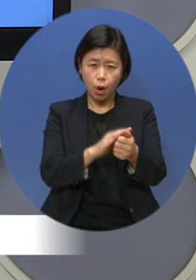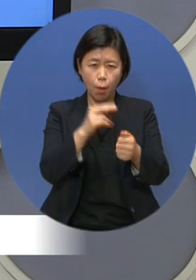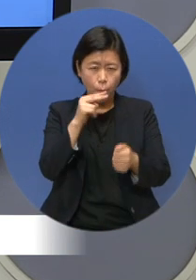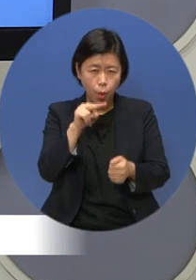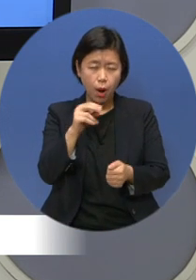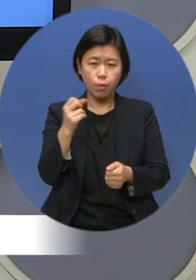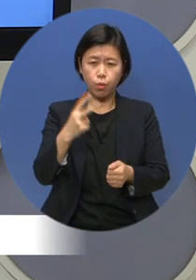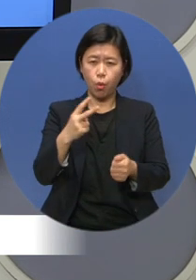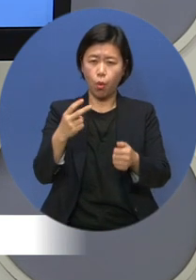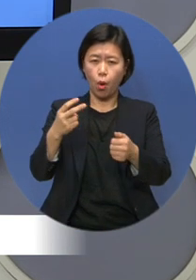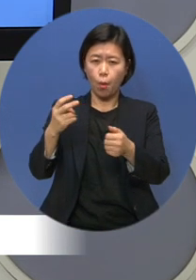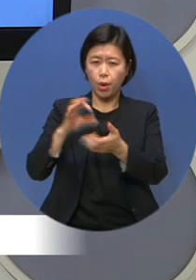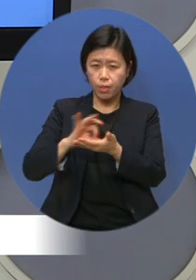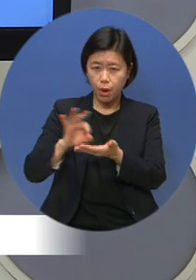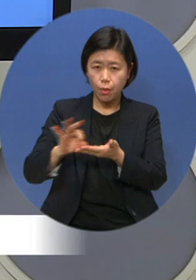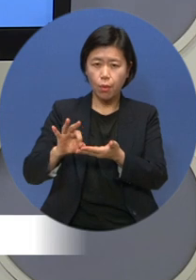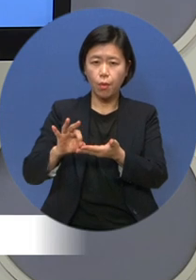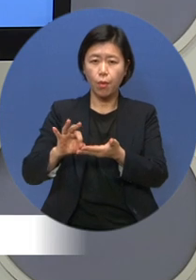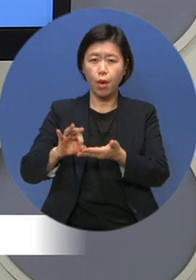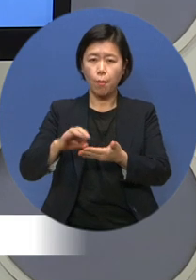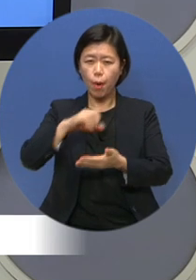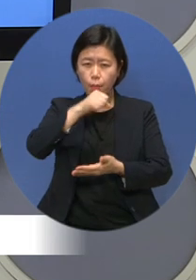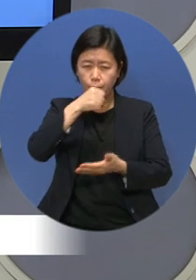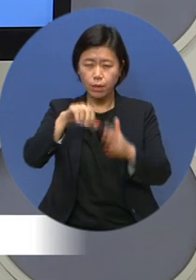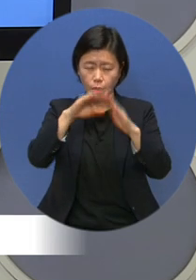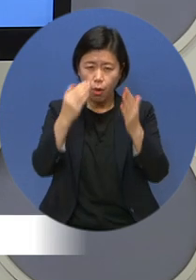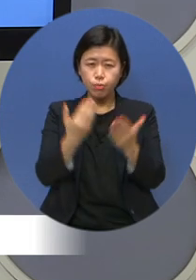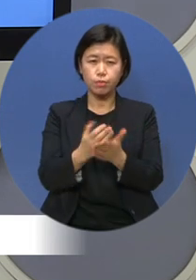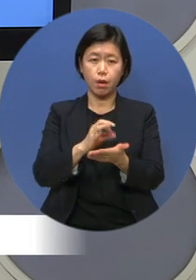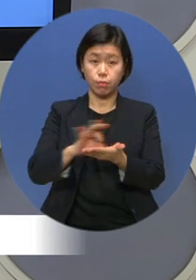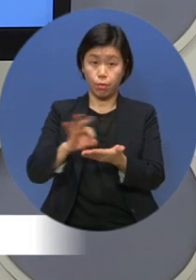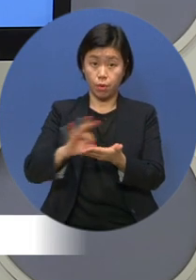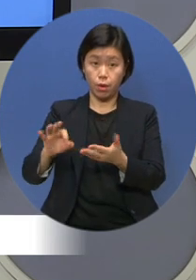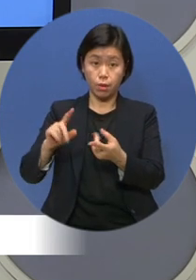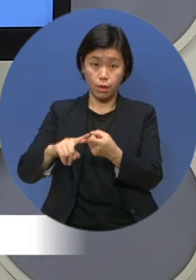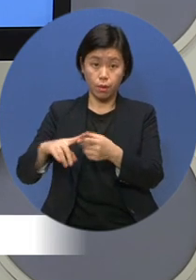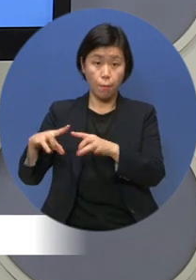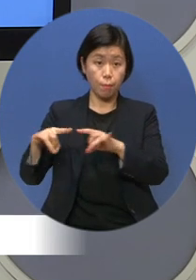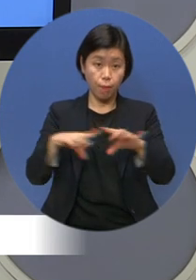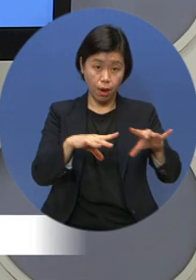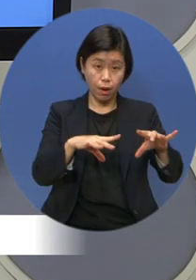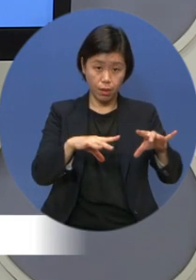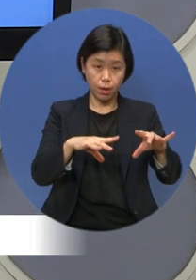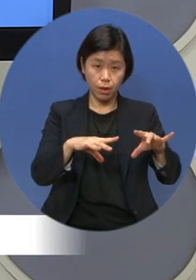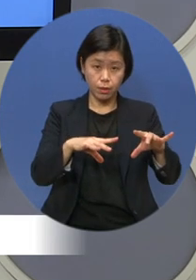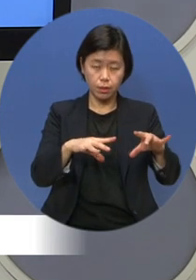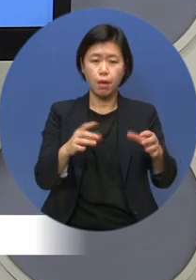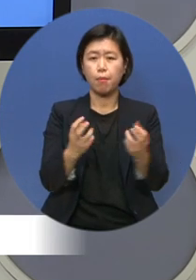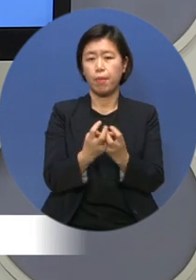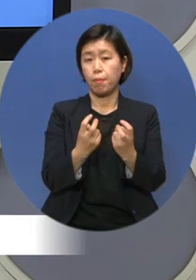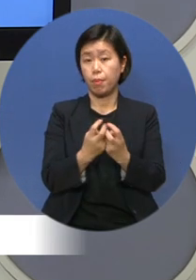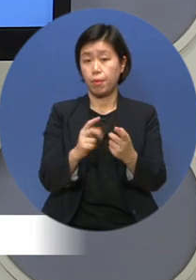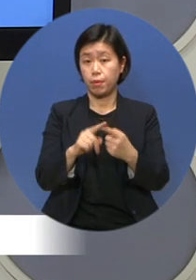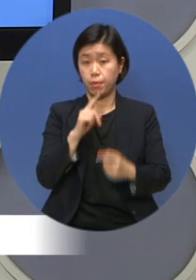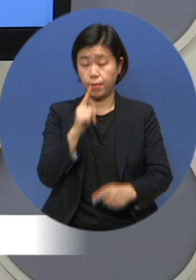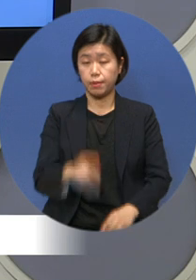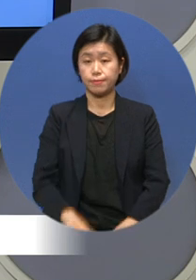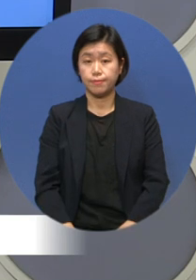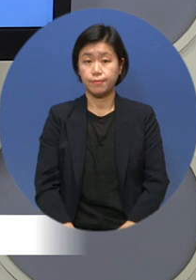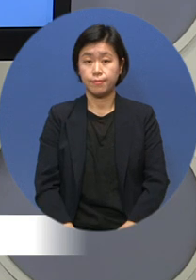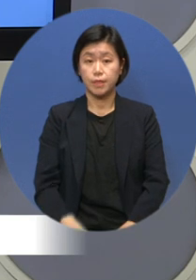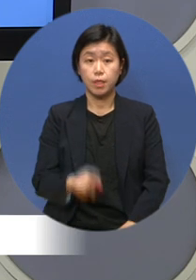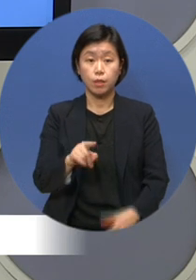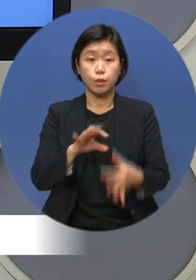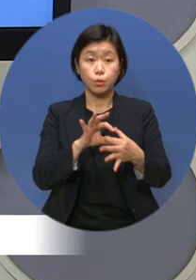지불 정산 등의 전 과정을 전산 시스템으로 처리하는 전달 수단 을 의미합니다 이를 통해